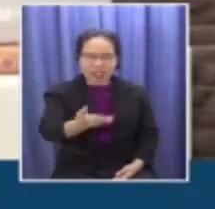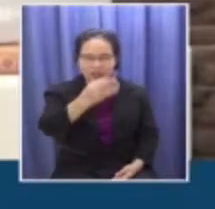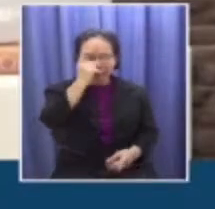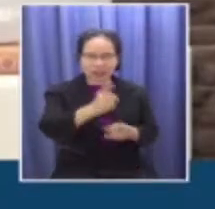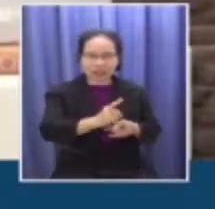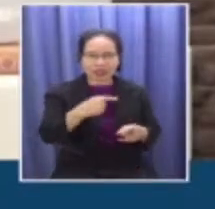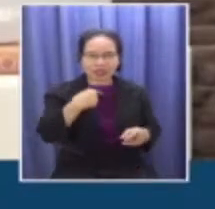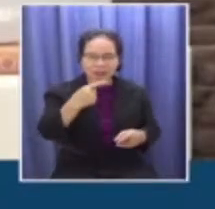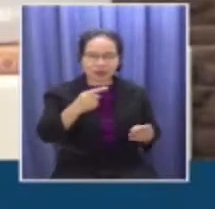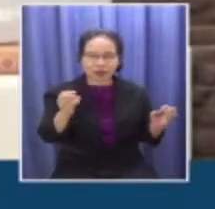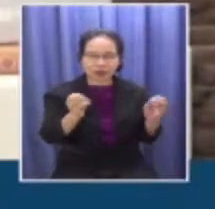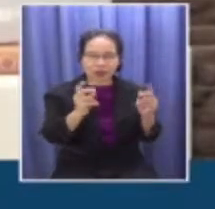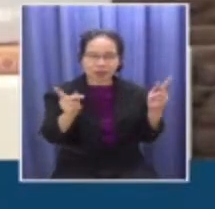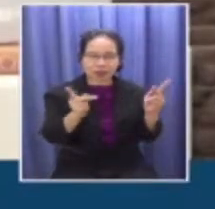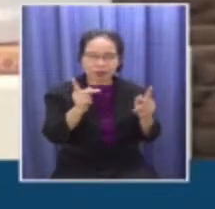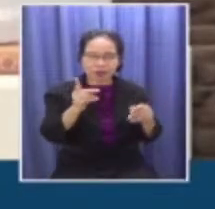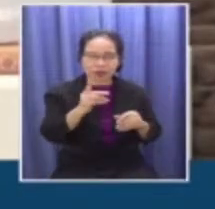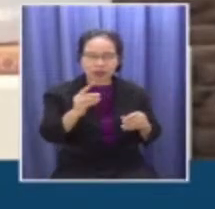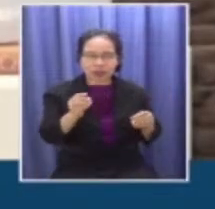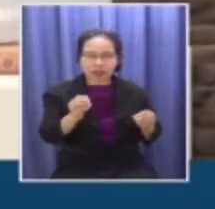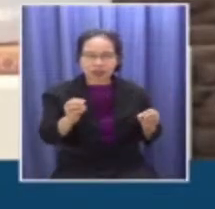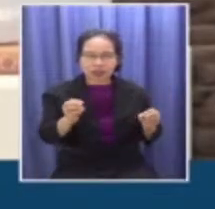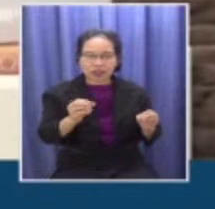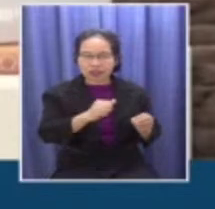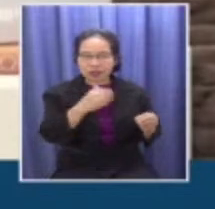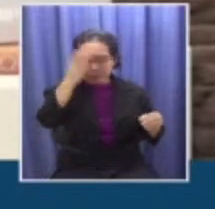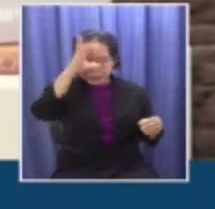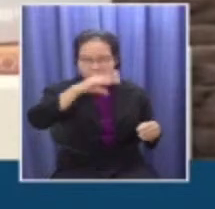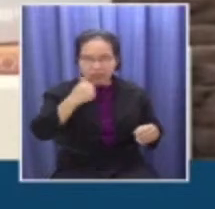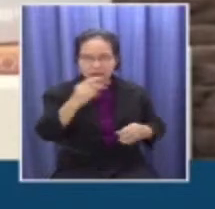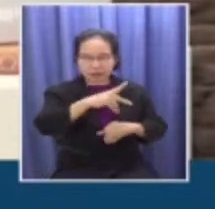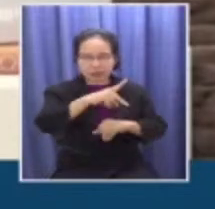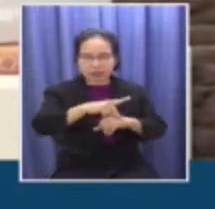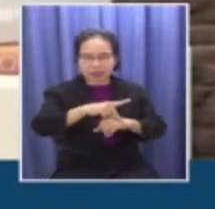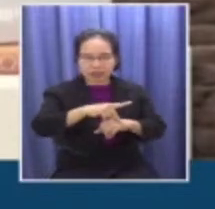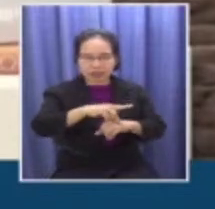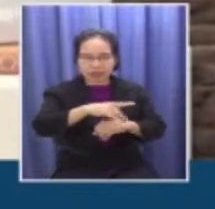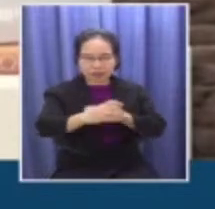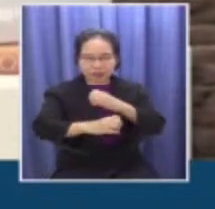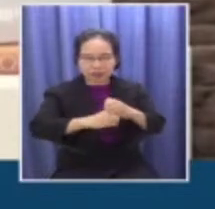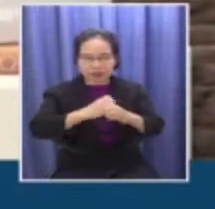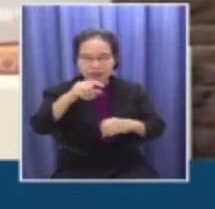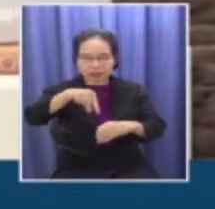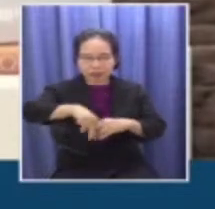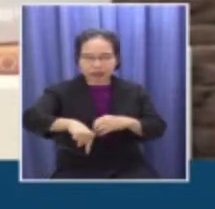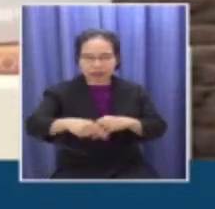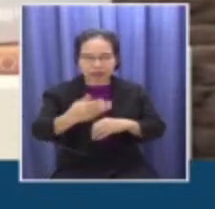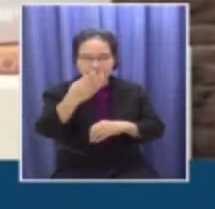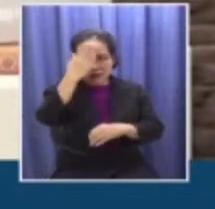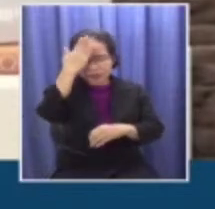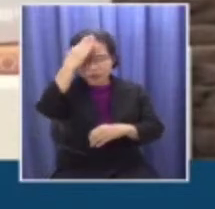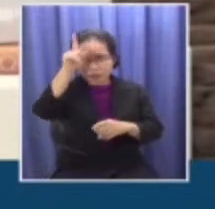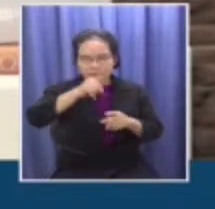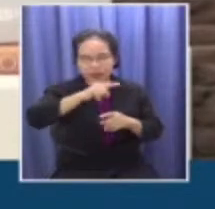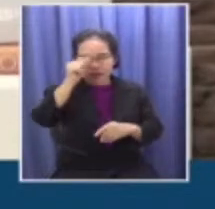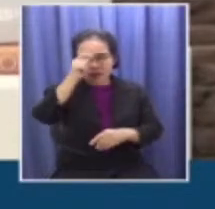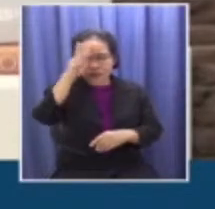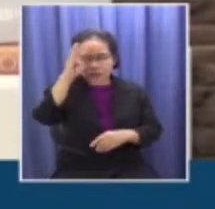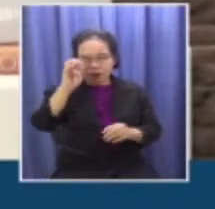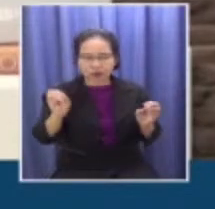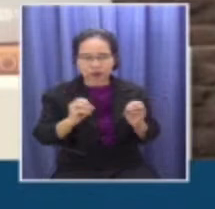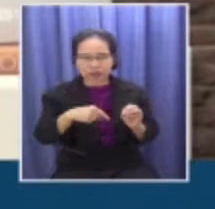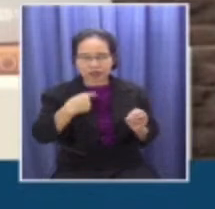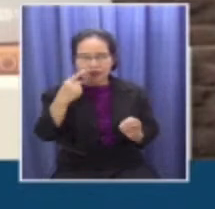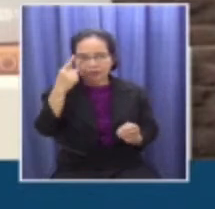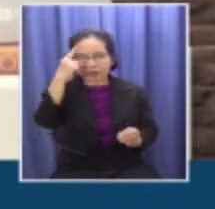wadi nkukuo obi biara obɛka se ye wo ewiem ni abɔde foforo bi nipa betuna kwa kwotena so